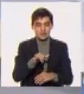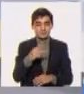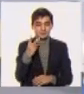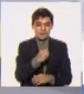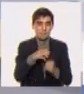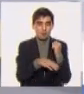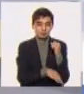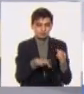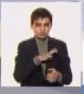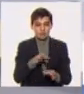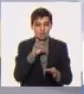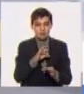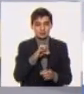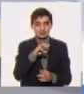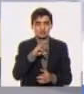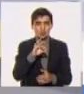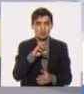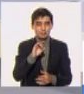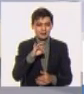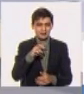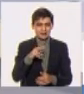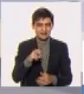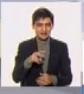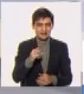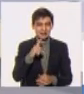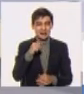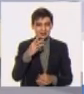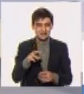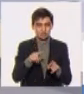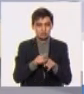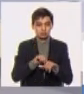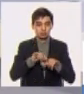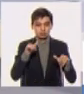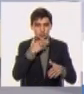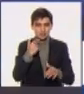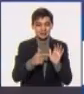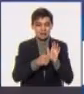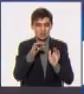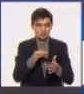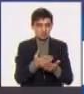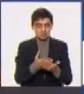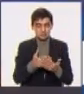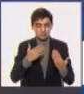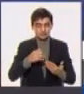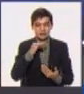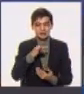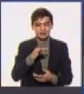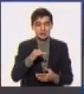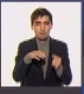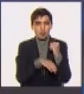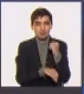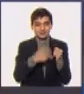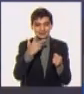наблюдается стабилизация прироста заболеваемости коронавирусной инфекцией не более чем семи процентов за последние